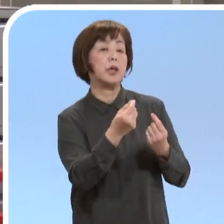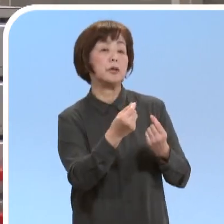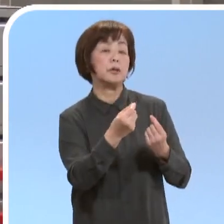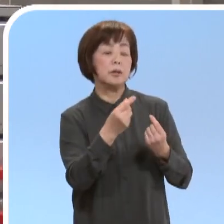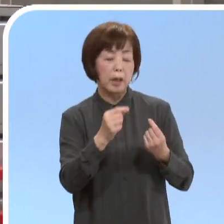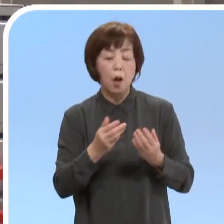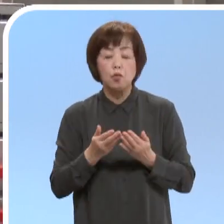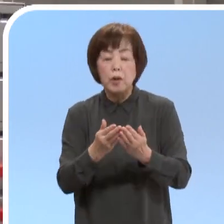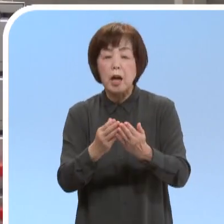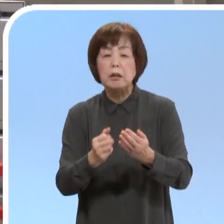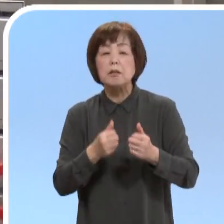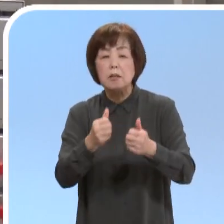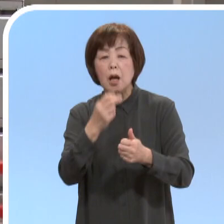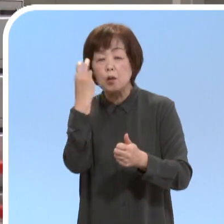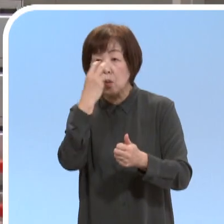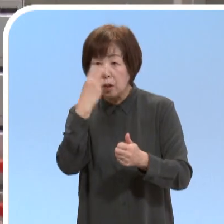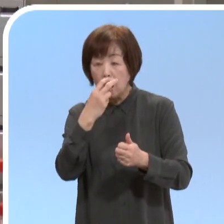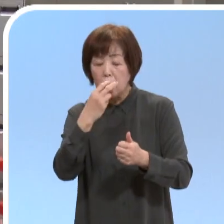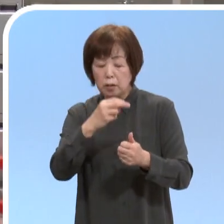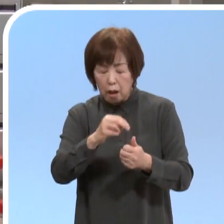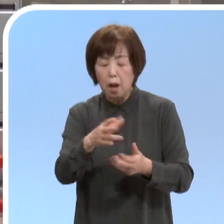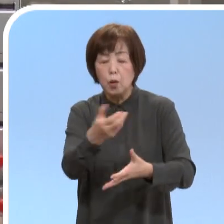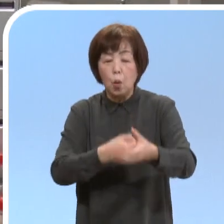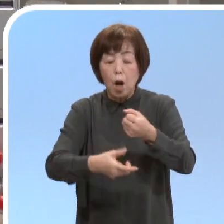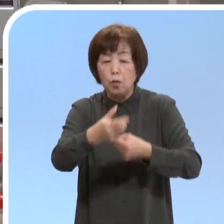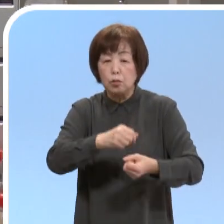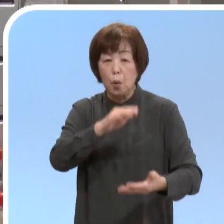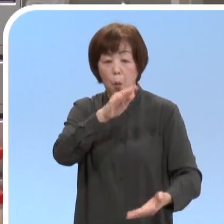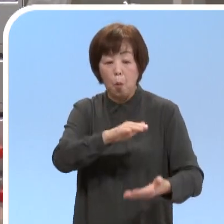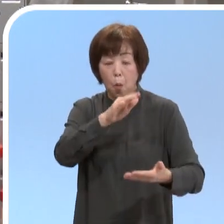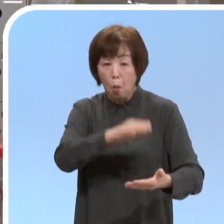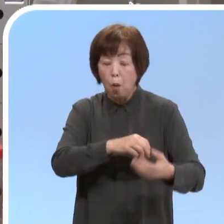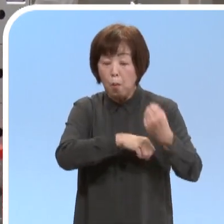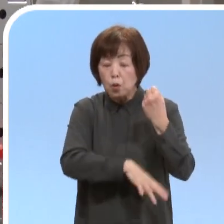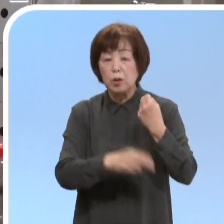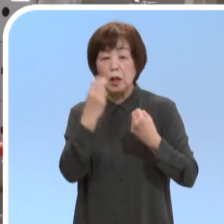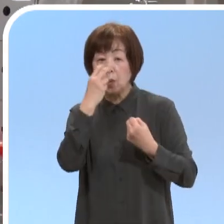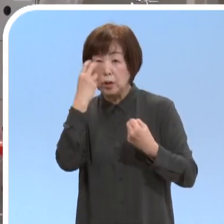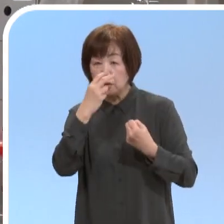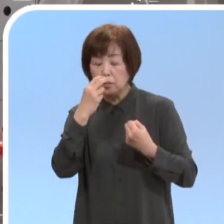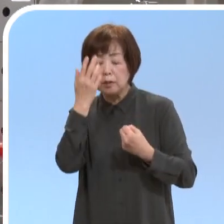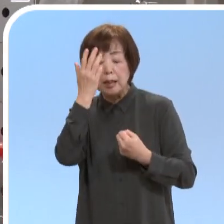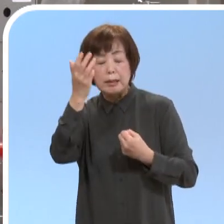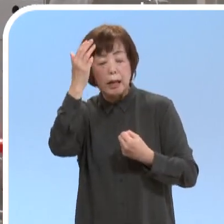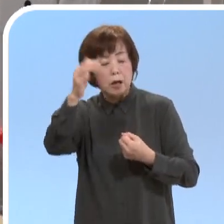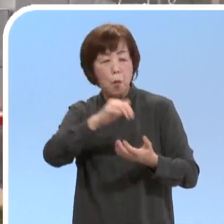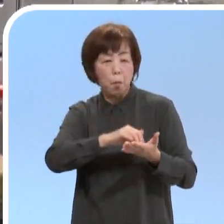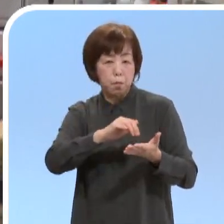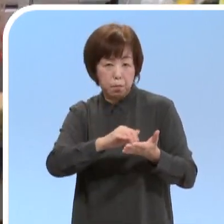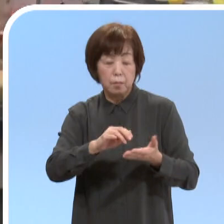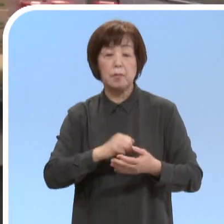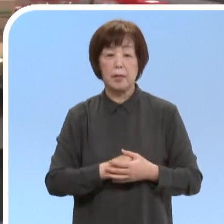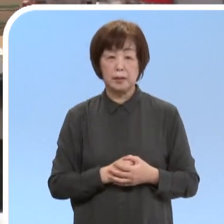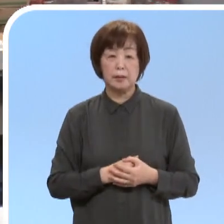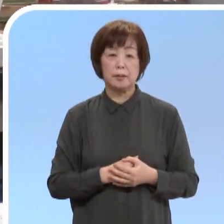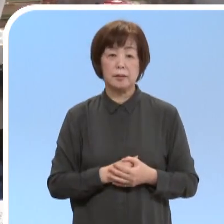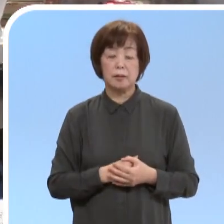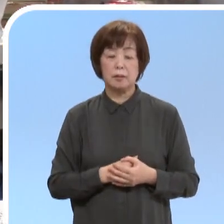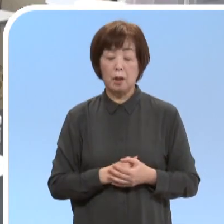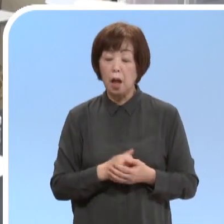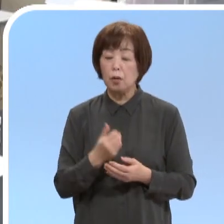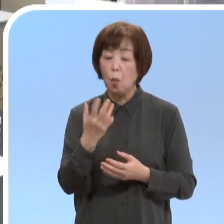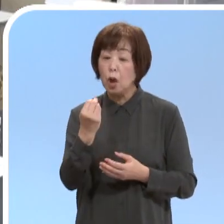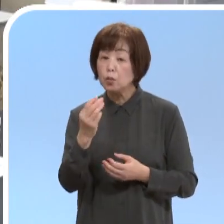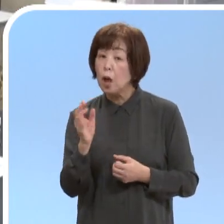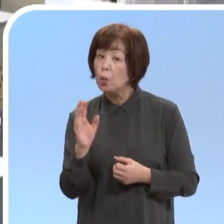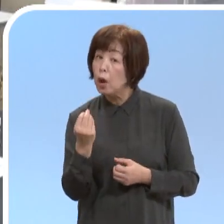船で調査したり魚覚量から推定したりという方法でえ資源料推定しておりますそのどれ本当どれぐらい